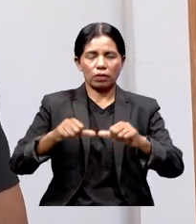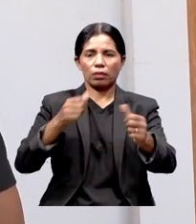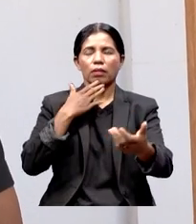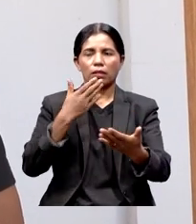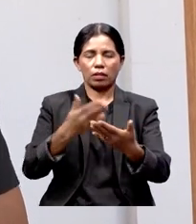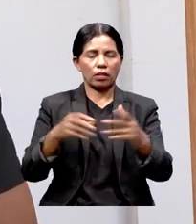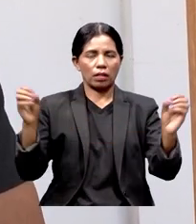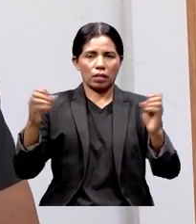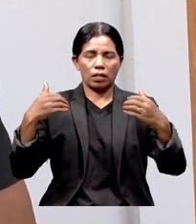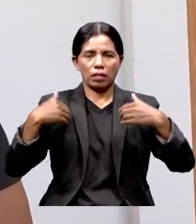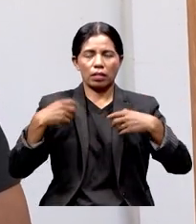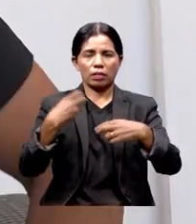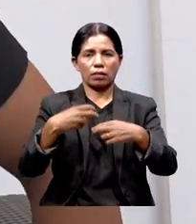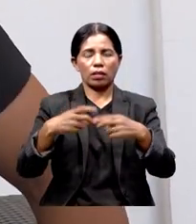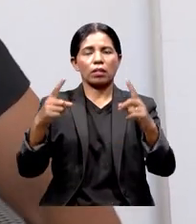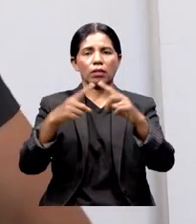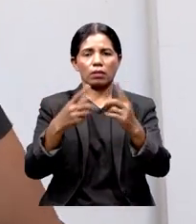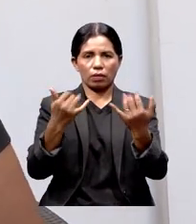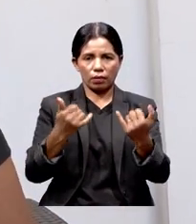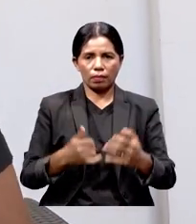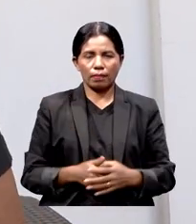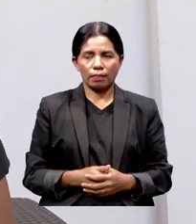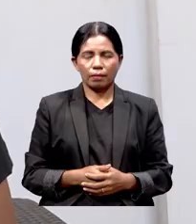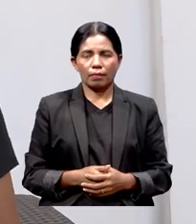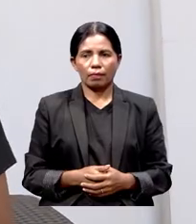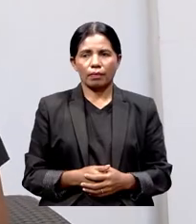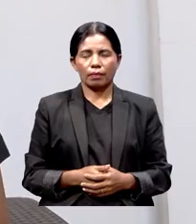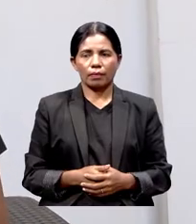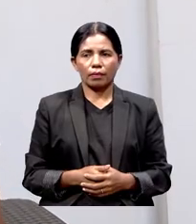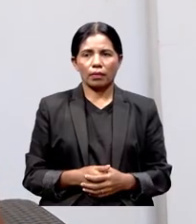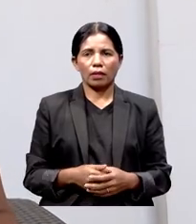o que impacto até agora kari kane san ia